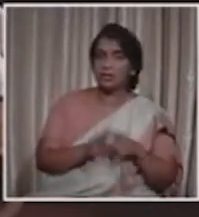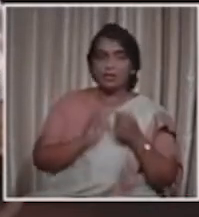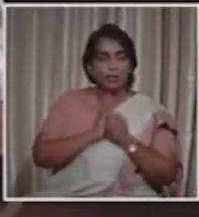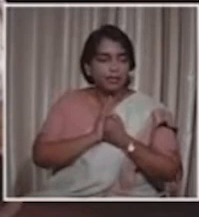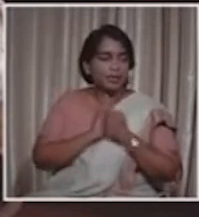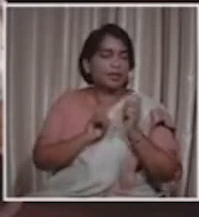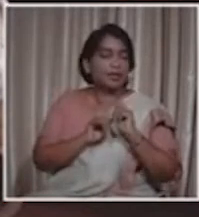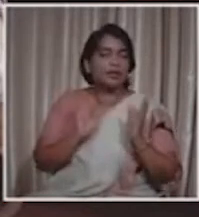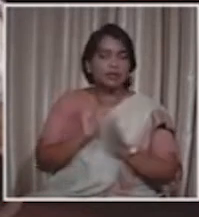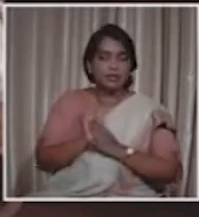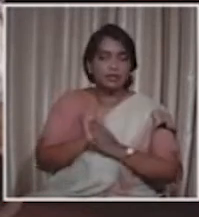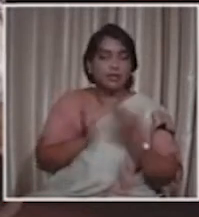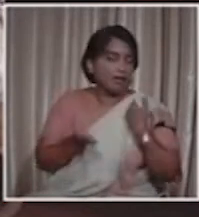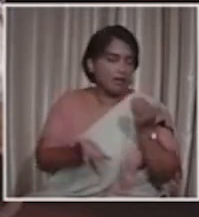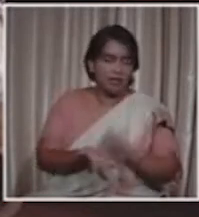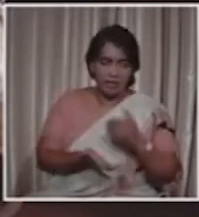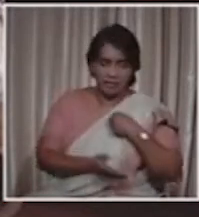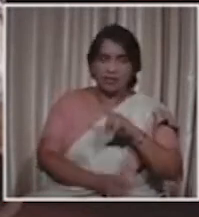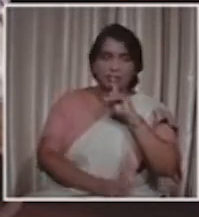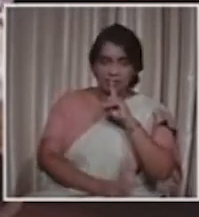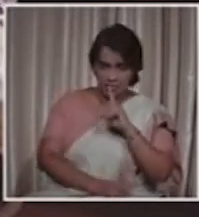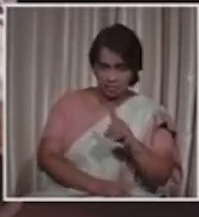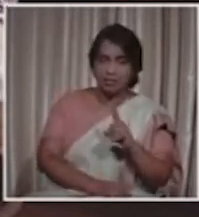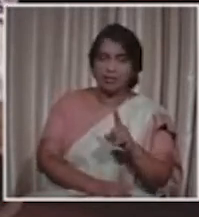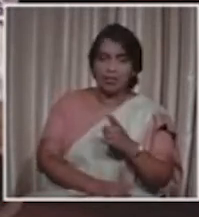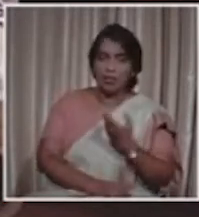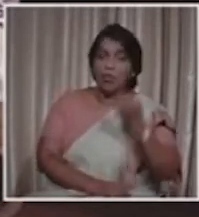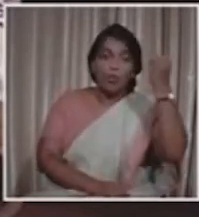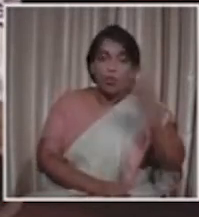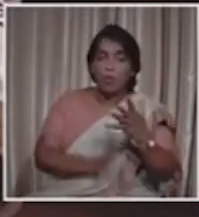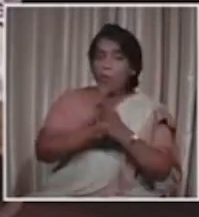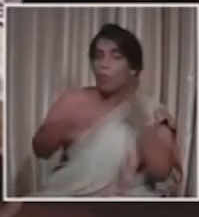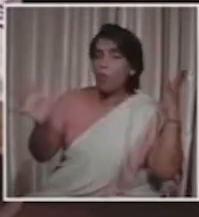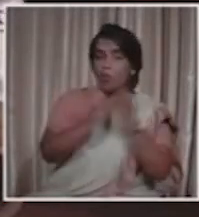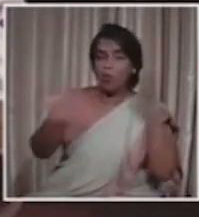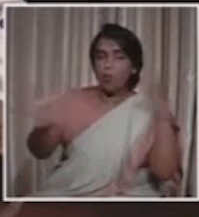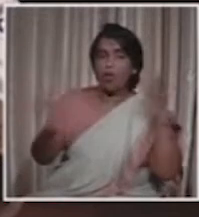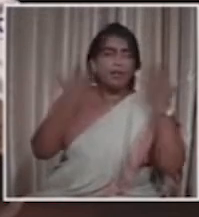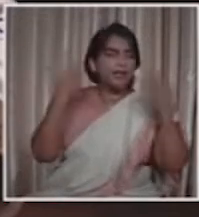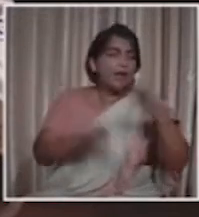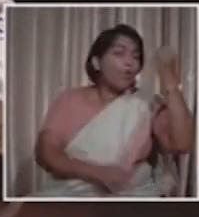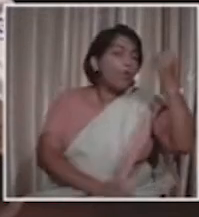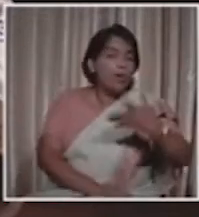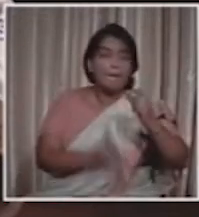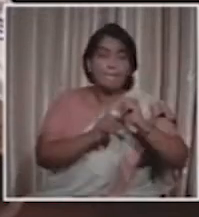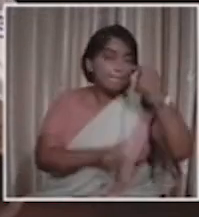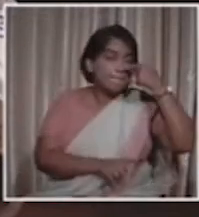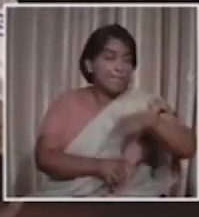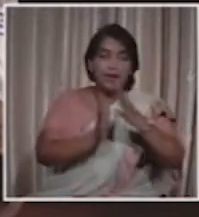agamathithumani man nawathath warak kiyenawa kawadada diesel polyme iwara wenne kawadada petrol polyme iwara